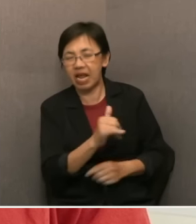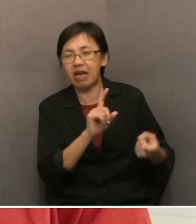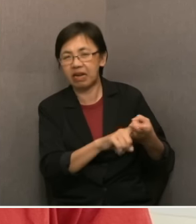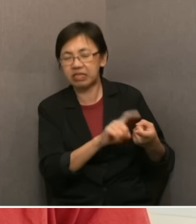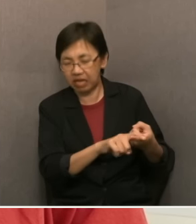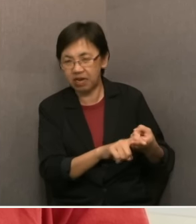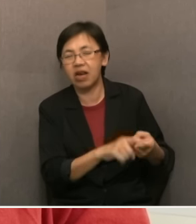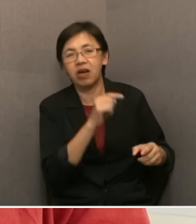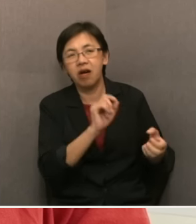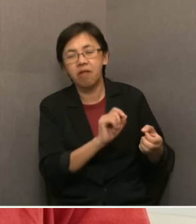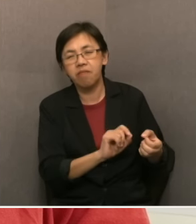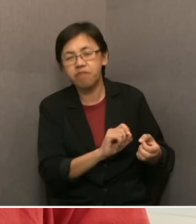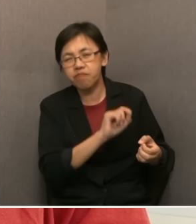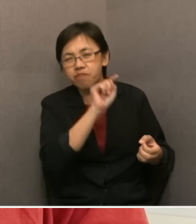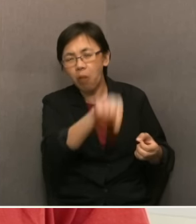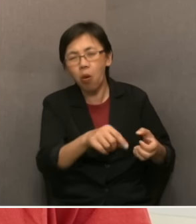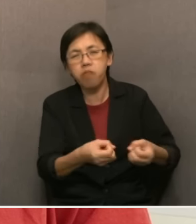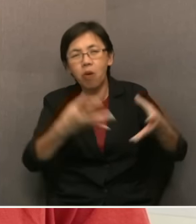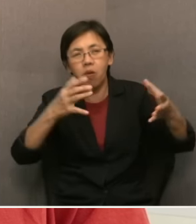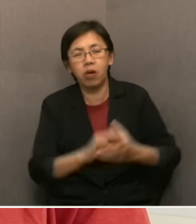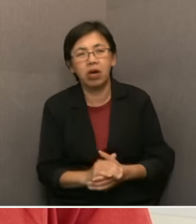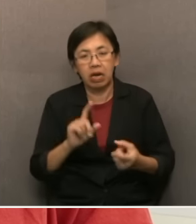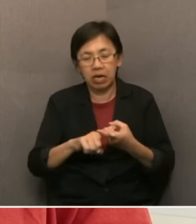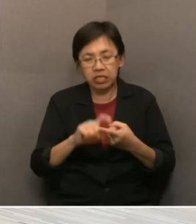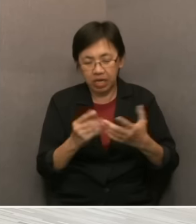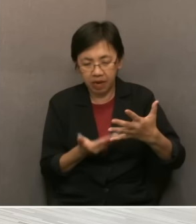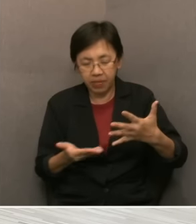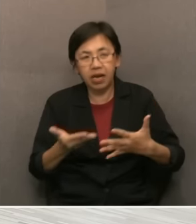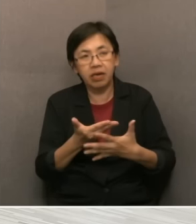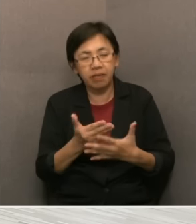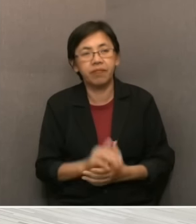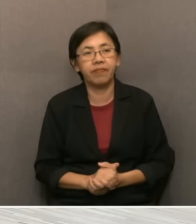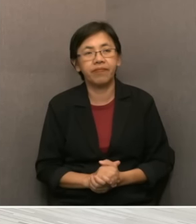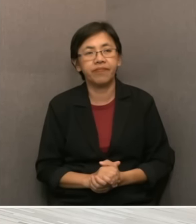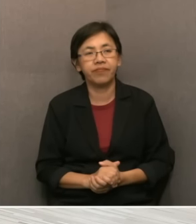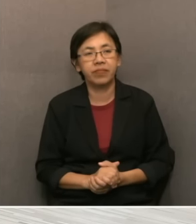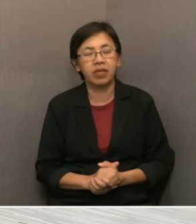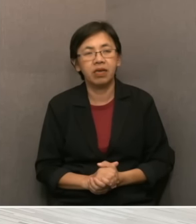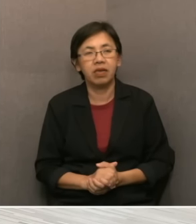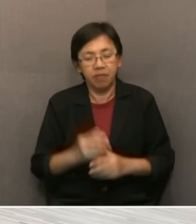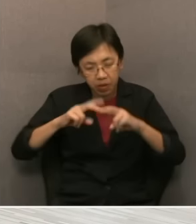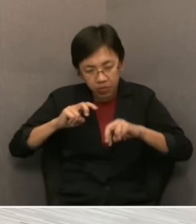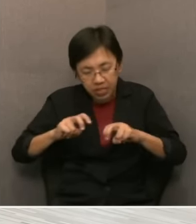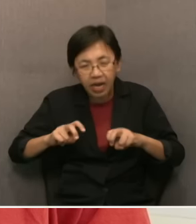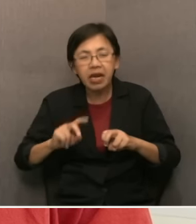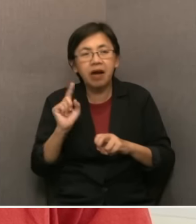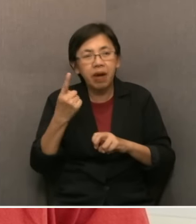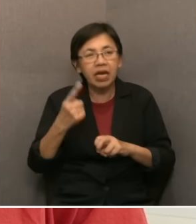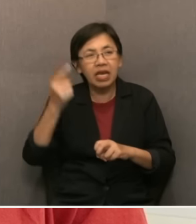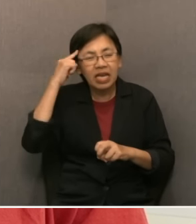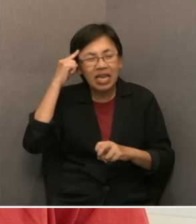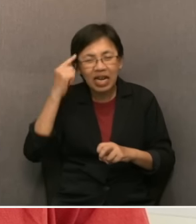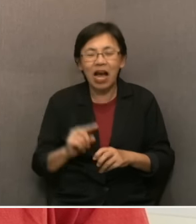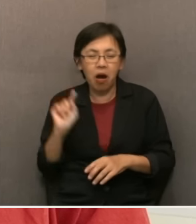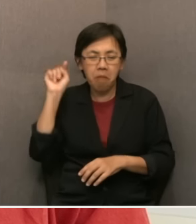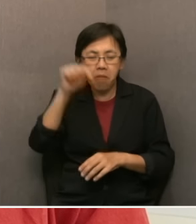เรียนอย่างนี้ค่ะคือเอ่อนิวเคลียร์ของรัสเซียเนี่ยมีหลายระดับอือาวุธรุ่นใหม่ต่างๆอ่ะค่ะอาจจะไม่ได้ติดหัวรบแต่ก็